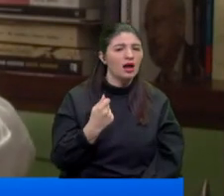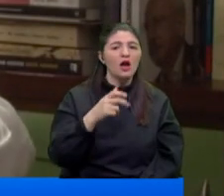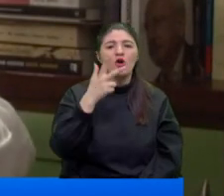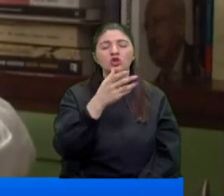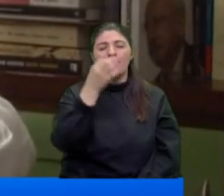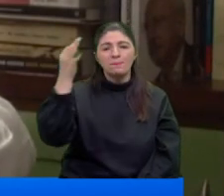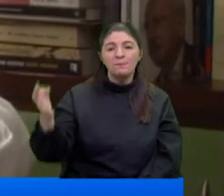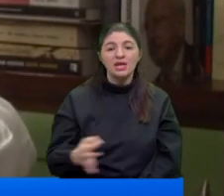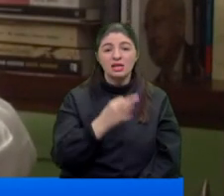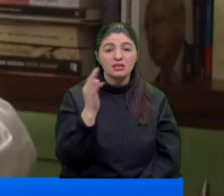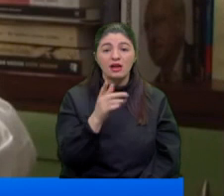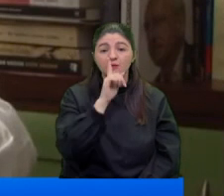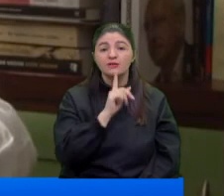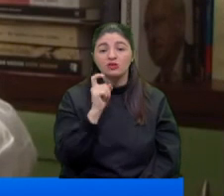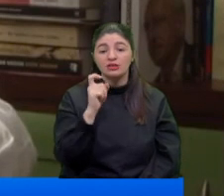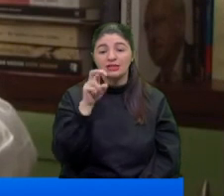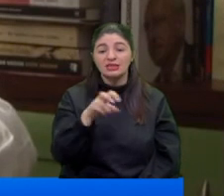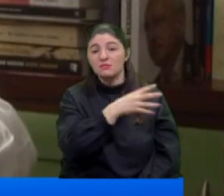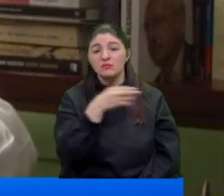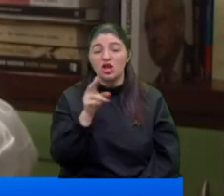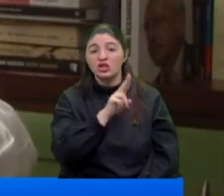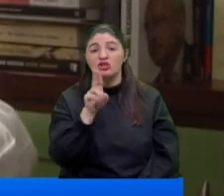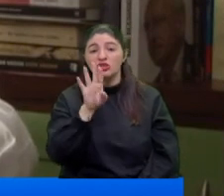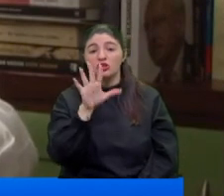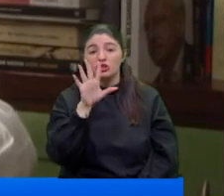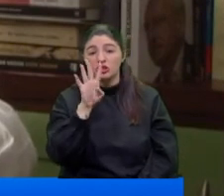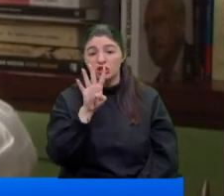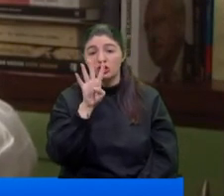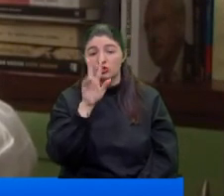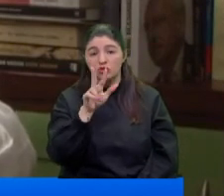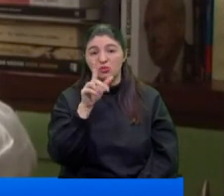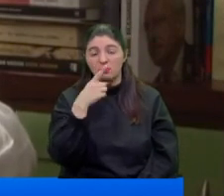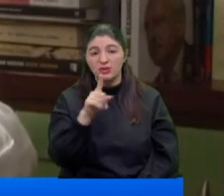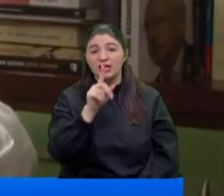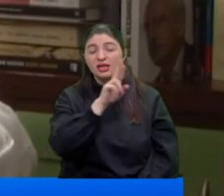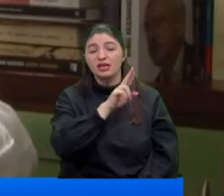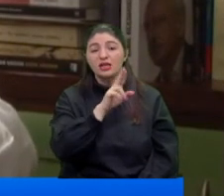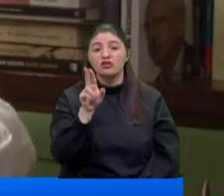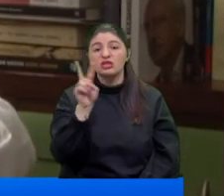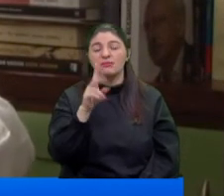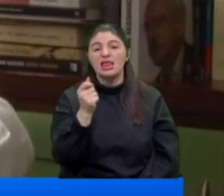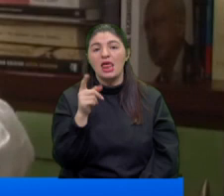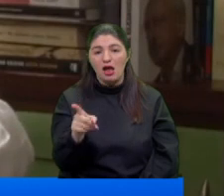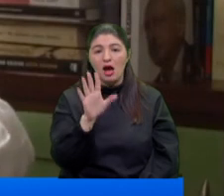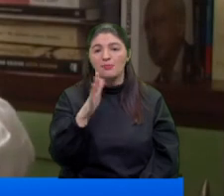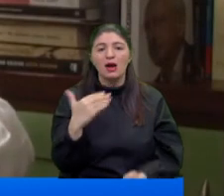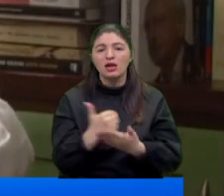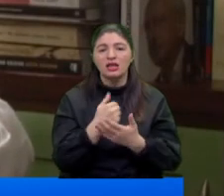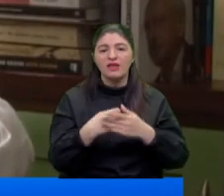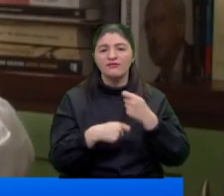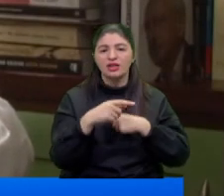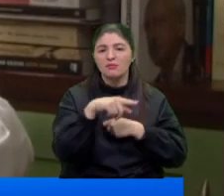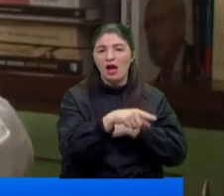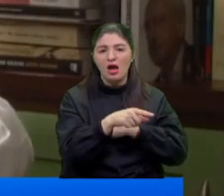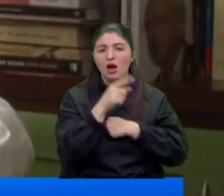13 milyar 198 milyon 743 bin 127 lira Ama kazanan